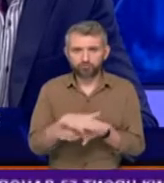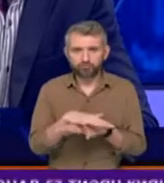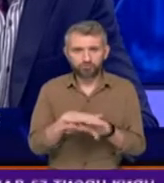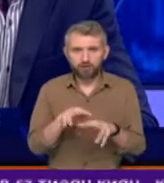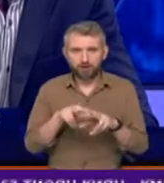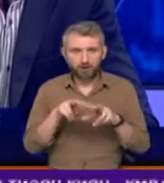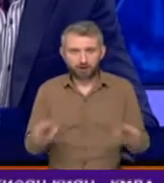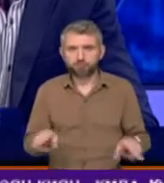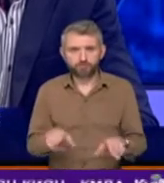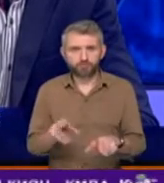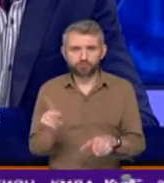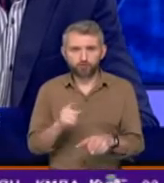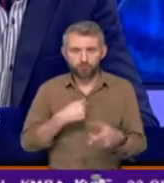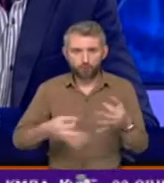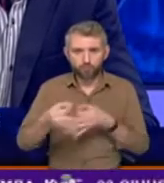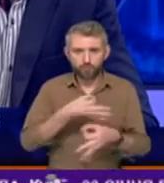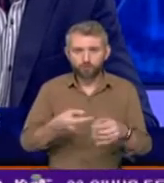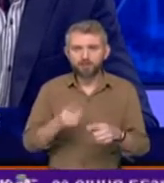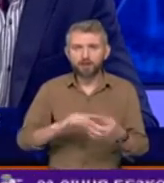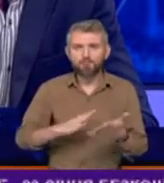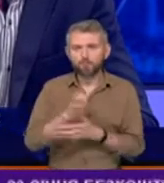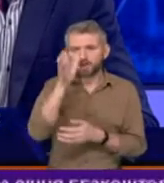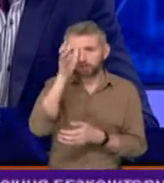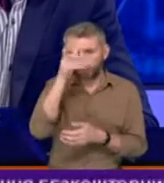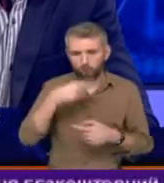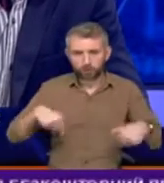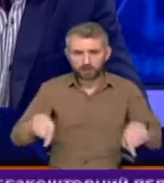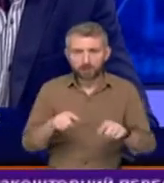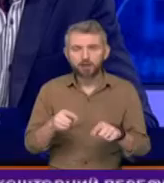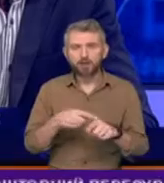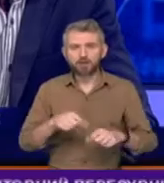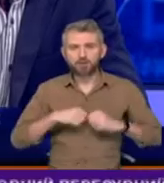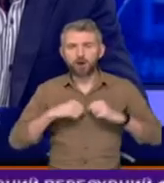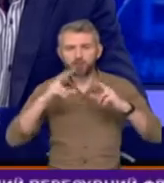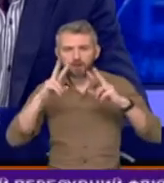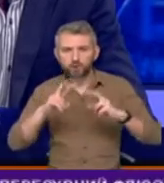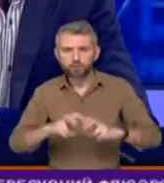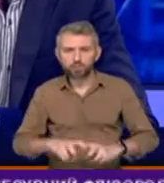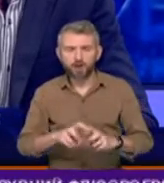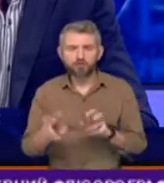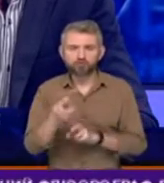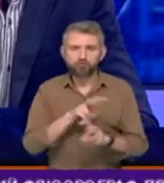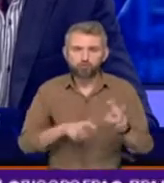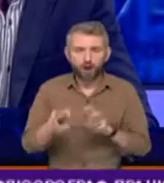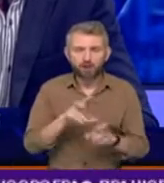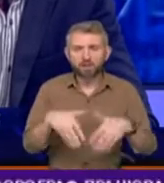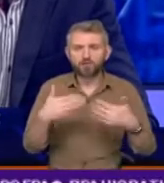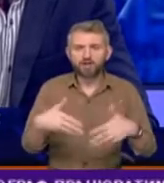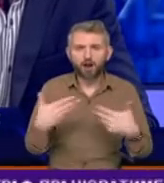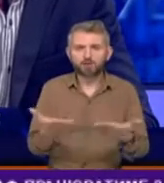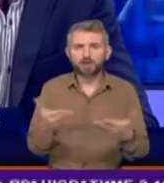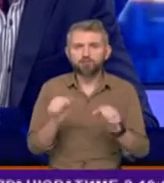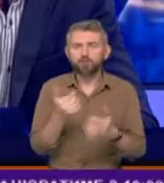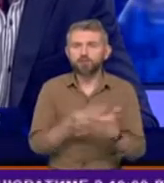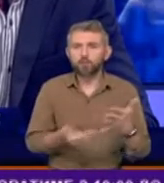який є сьогодні. І це політологи, з якими ми намагаємося аналізувати її і шукати варіанти, які б можна було